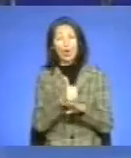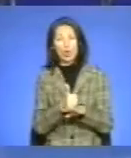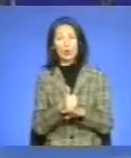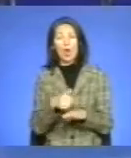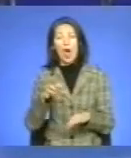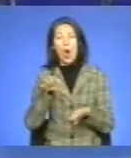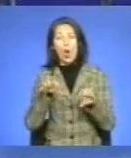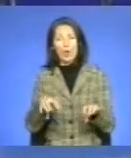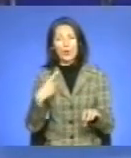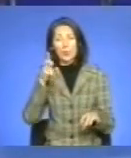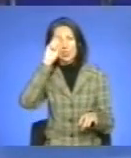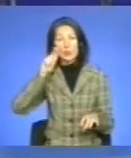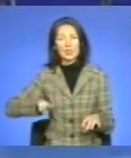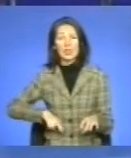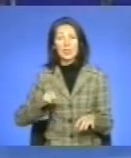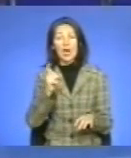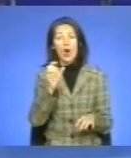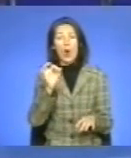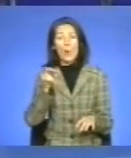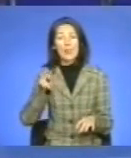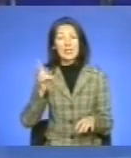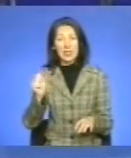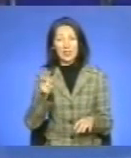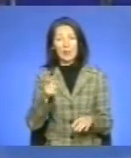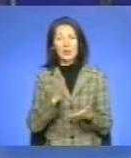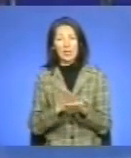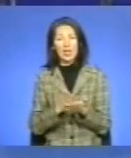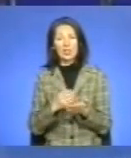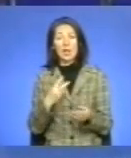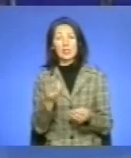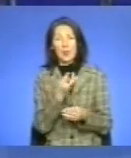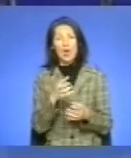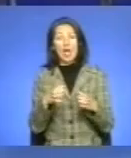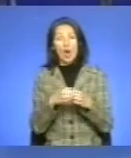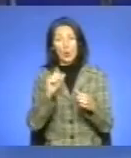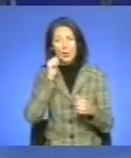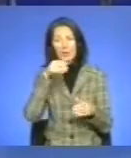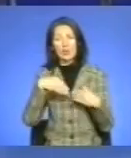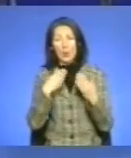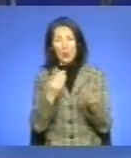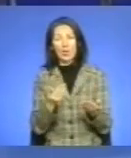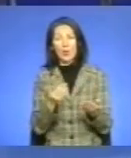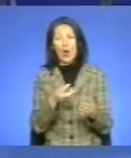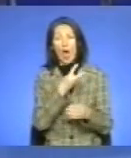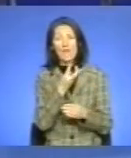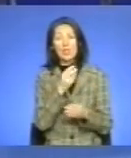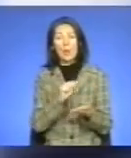Хоптяном. Там також перебуває наша знімальна група, а завтра подамо відеоматеріал про експозицію Тернопільщини.